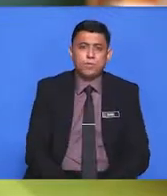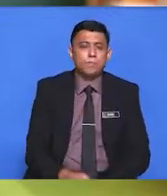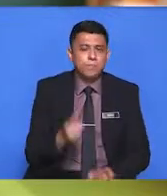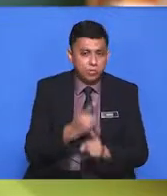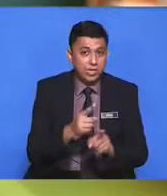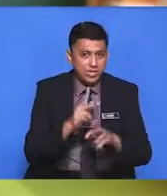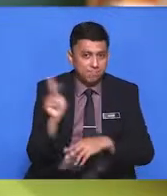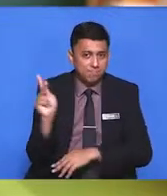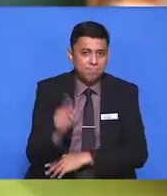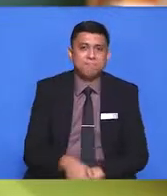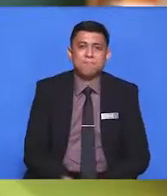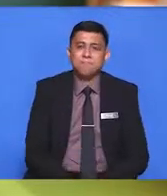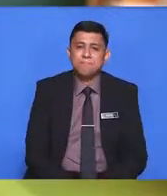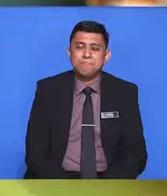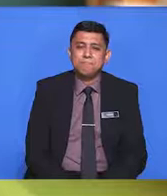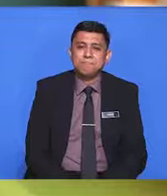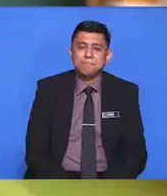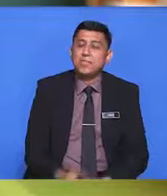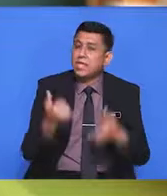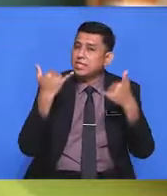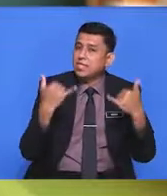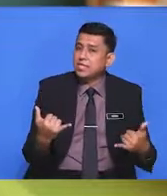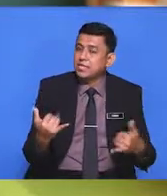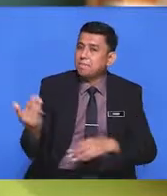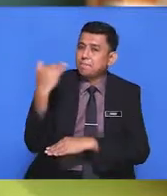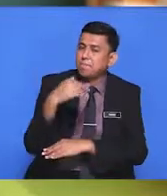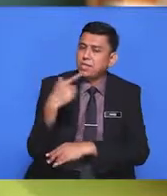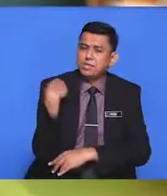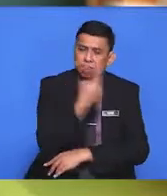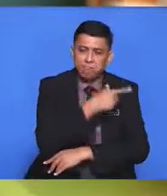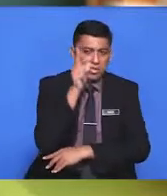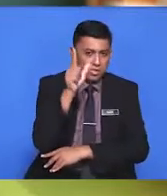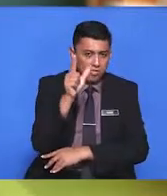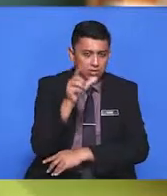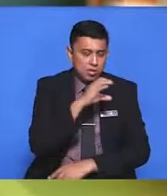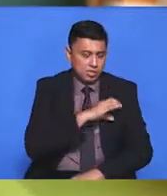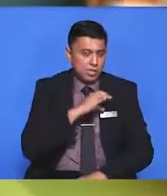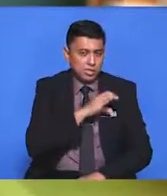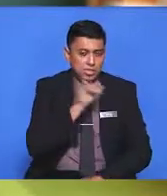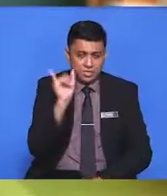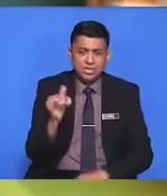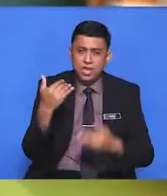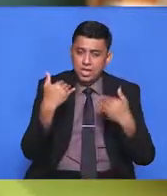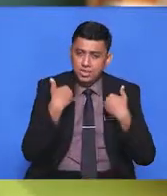Sekarang, mari kita lihat ciri-ciri yang ada pada duit shilling Malaysia.